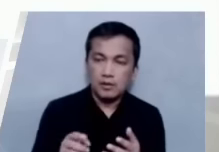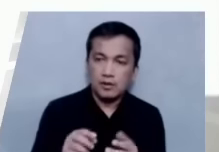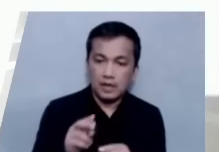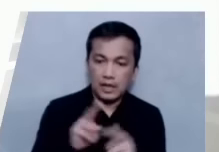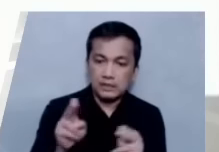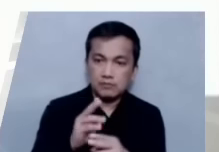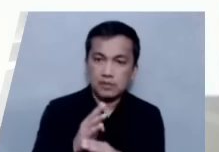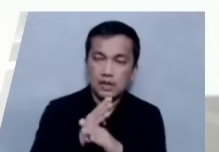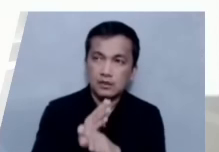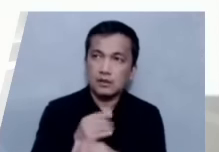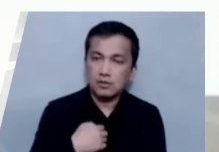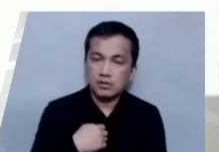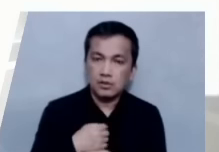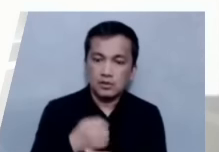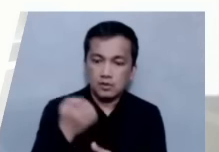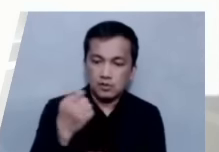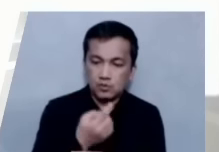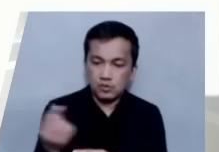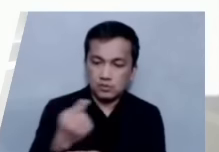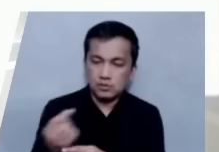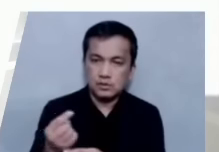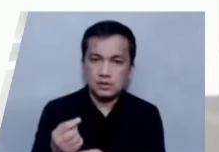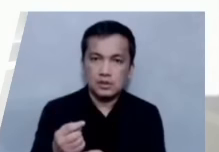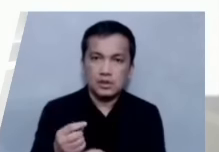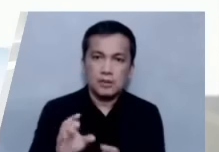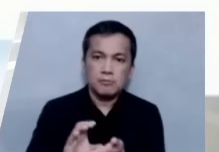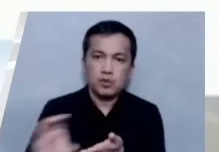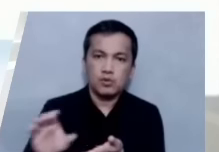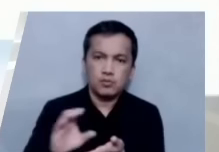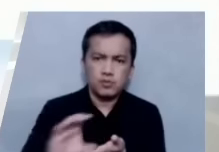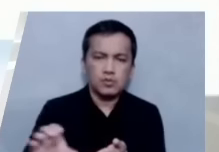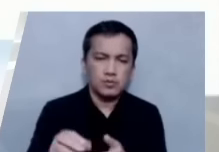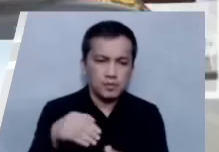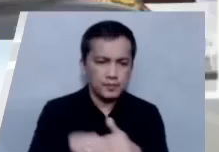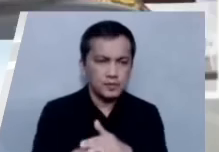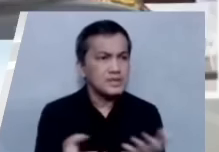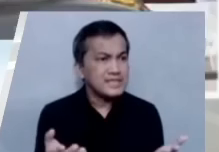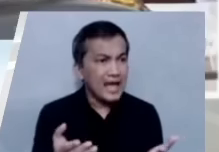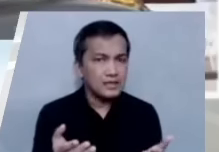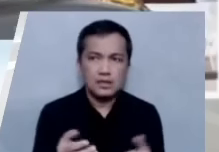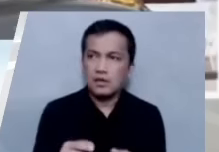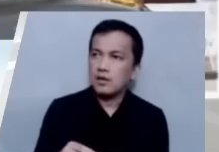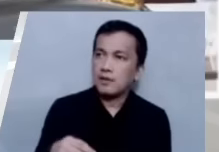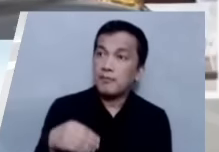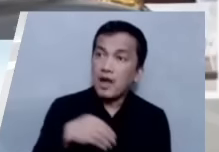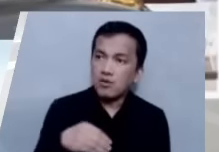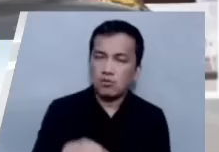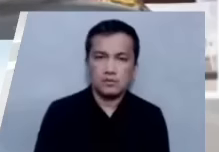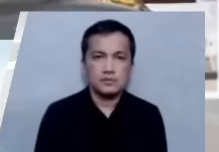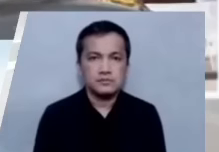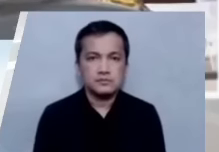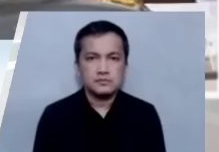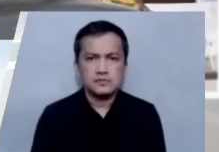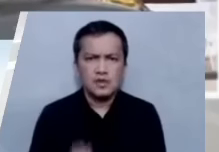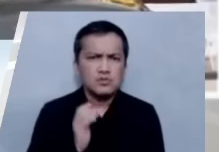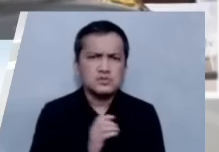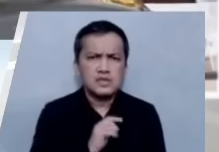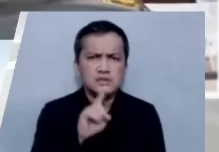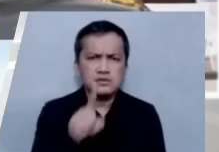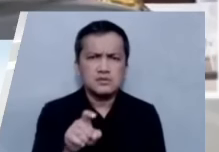Kasi every week, malalaking amount na pumapasok. Saan? Sa bangko, ma'am. Tanong ng isang kongresista, hindi kaya galing